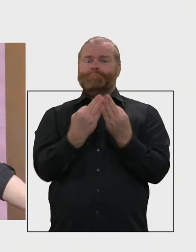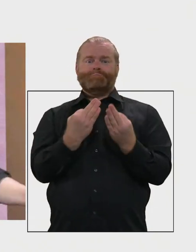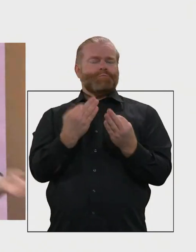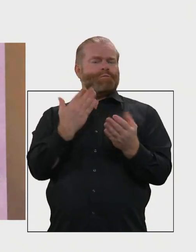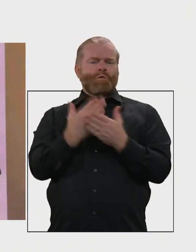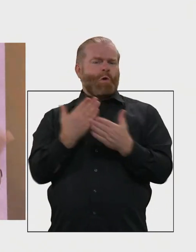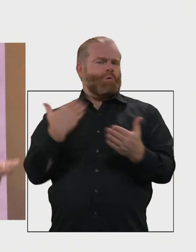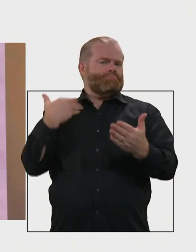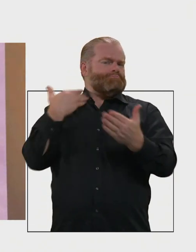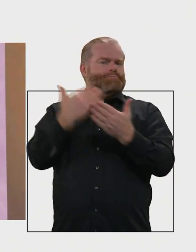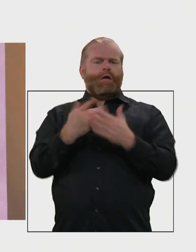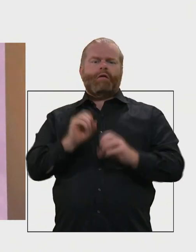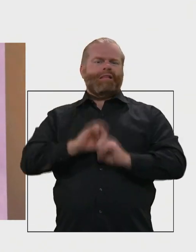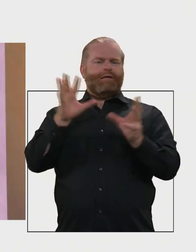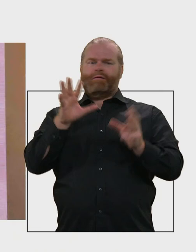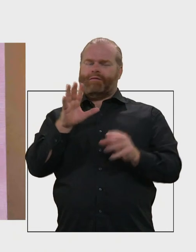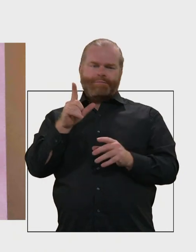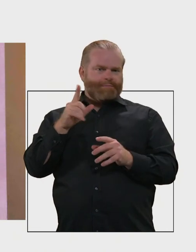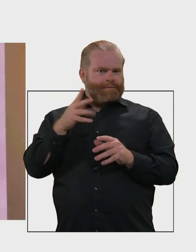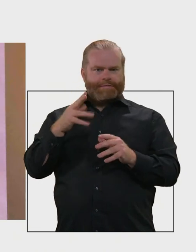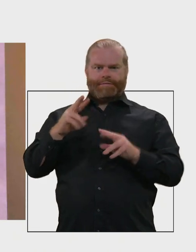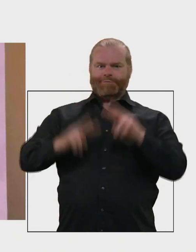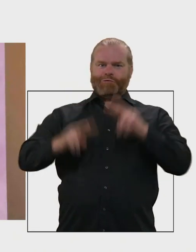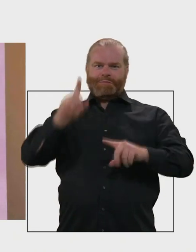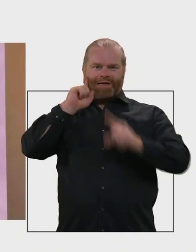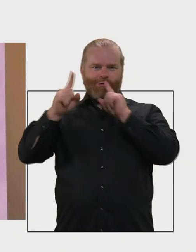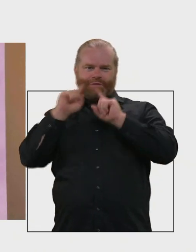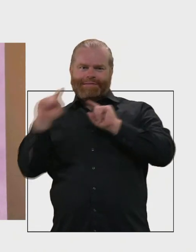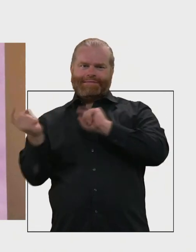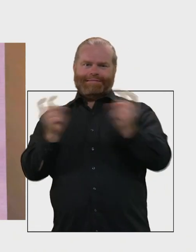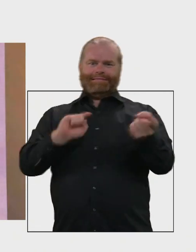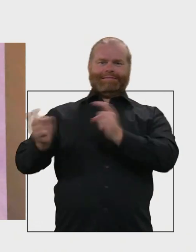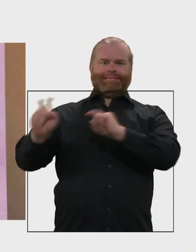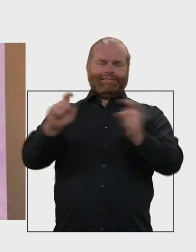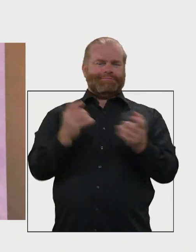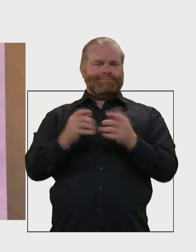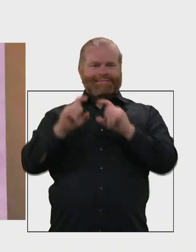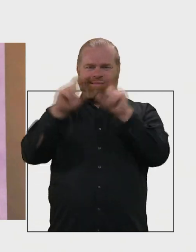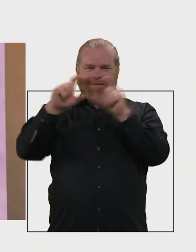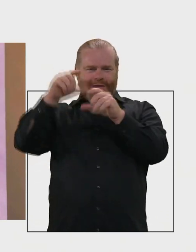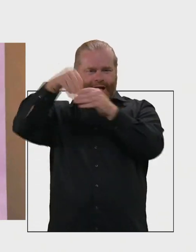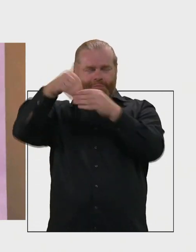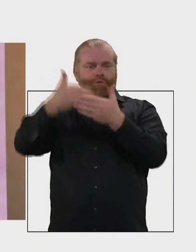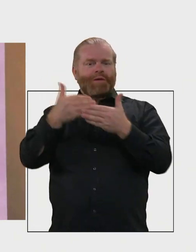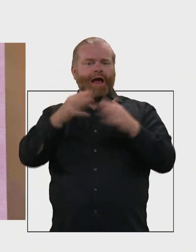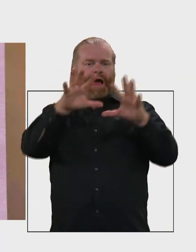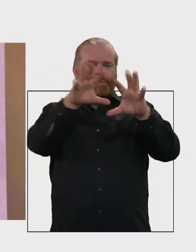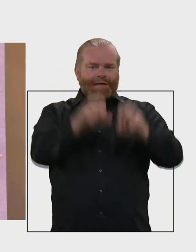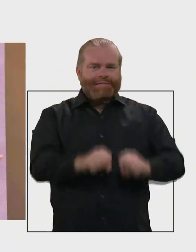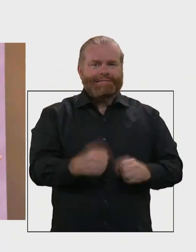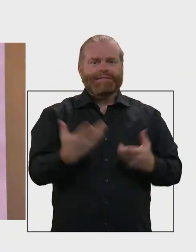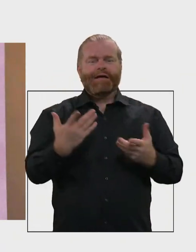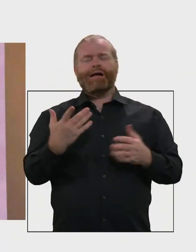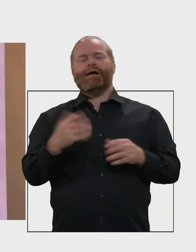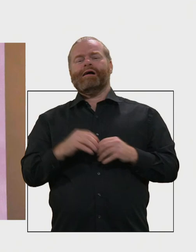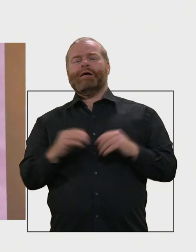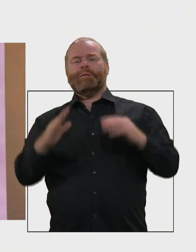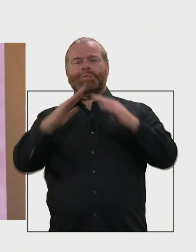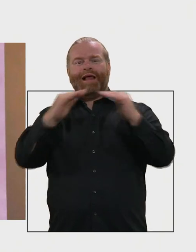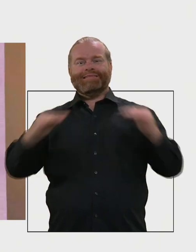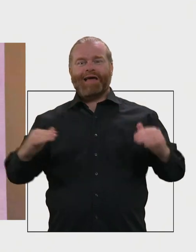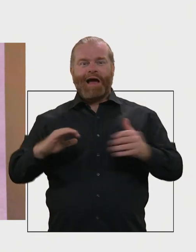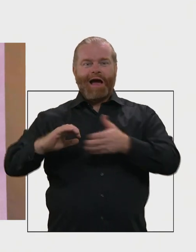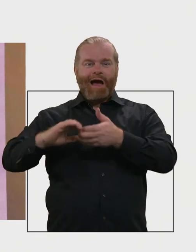hier auch mit drin, Palast, mhm, der, mhm, Republik, dass man darüber diskutiert, dass man über die Sammlungen diskutiert, die hier gezeigt werden. Aber